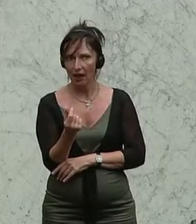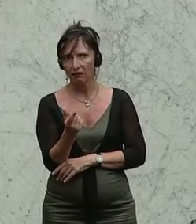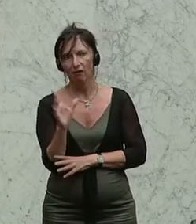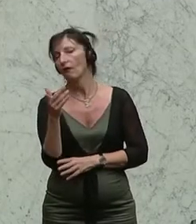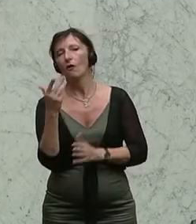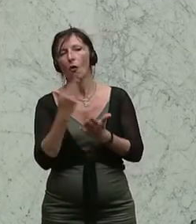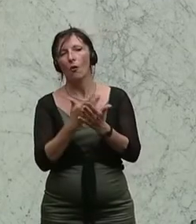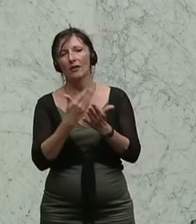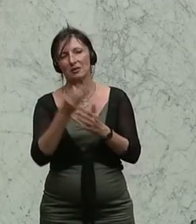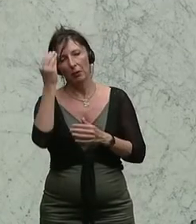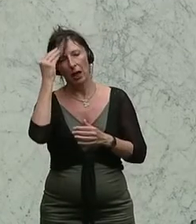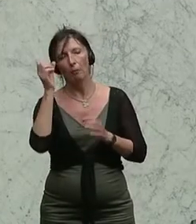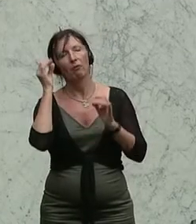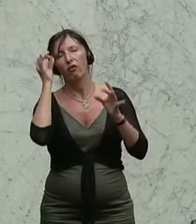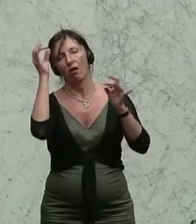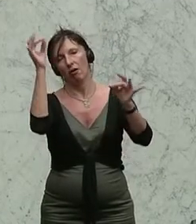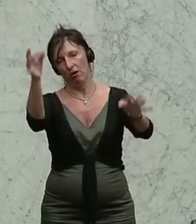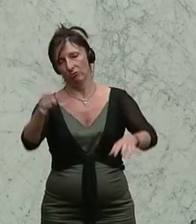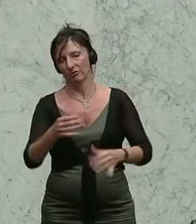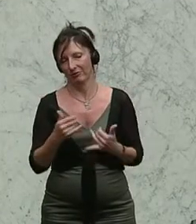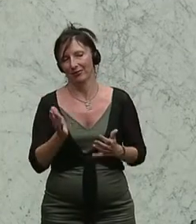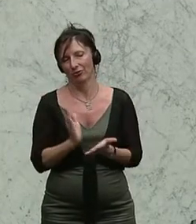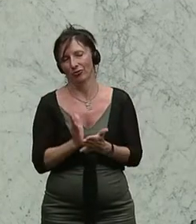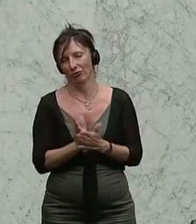vorschnell irgendjemandem vorwirft.